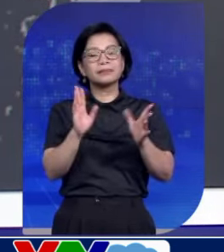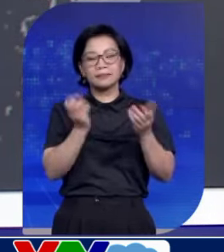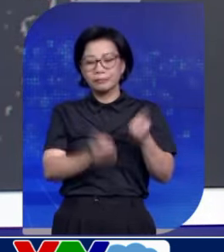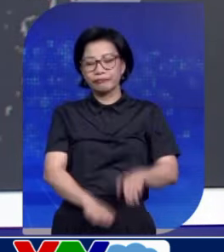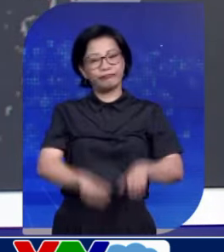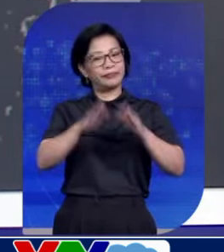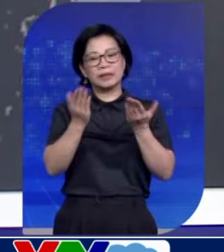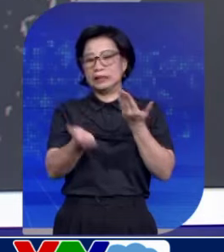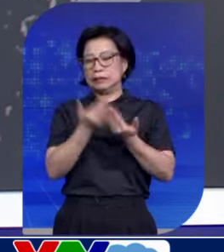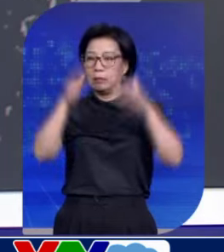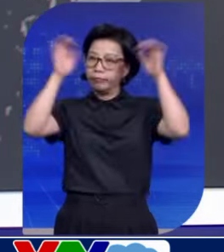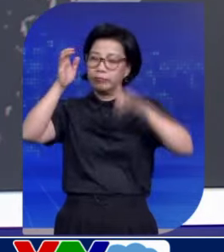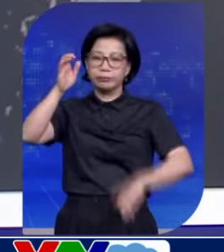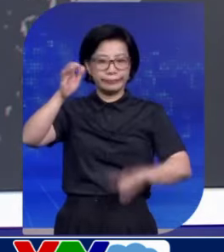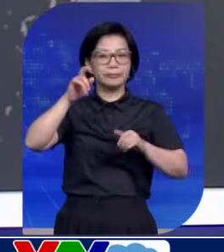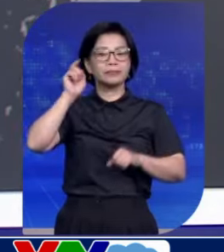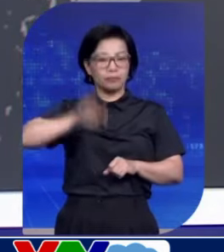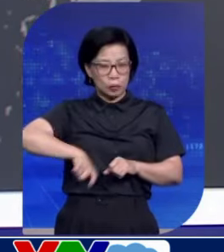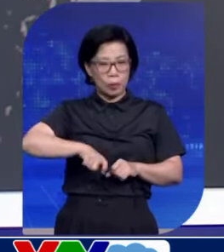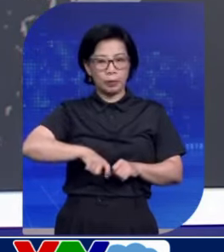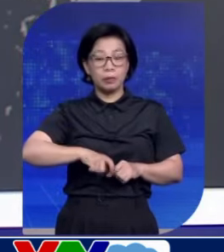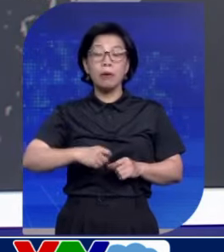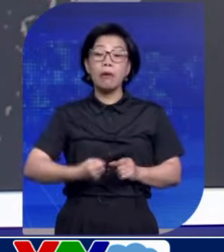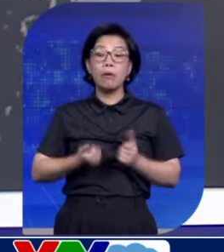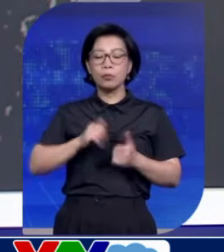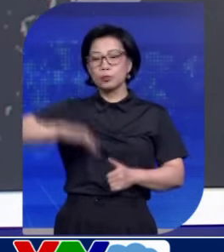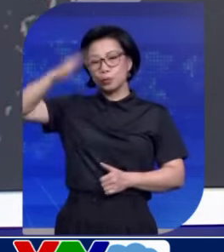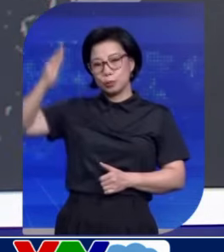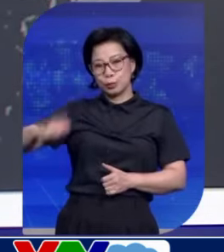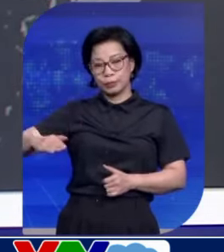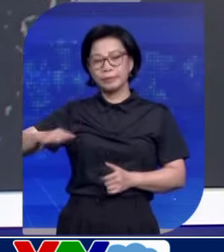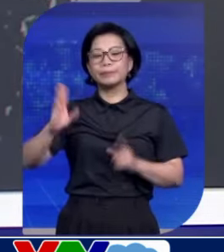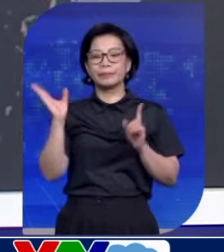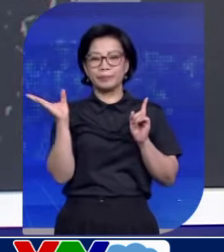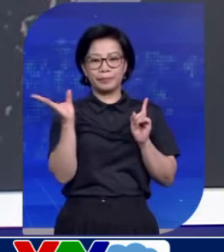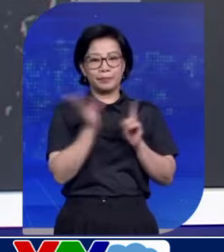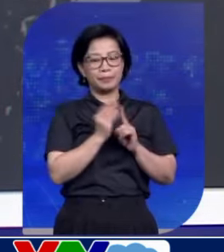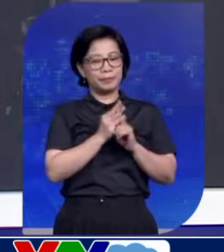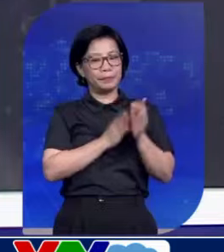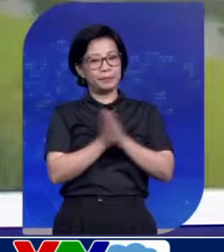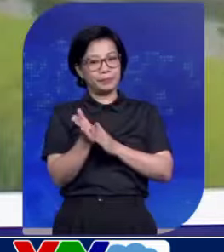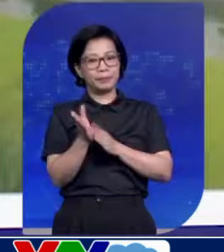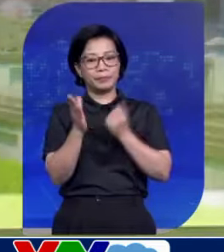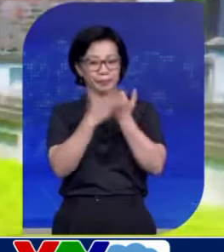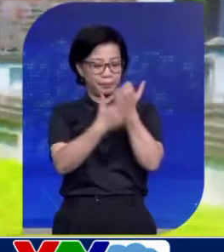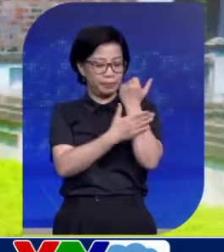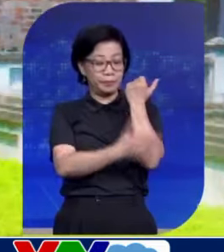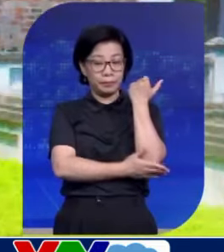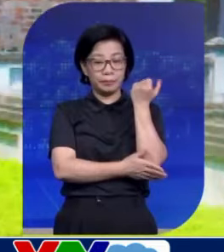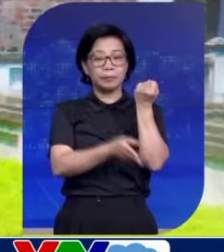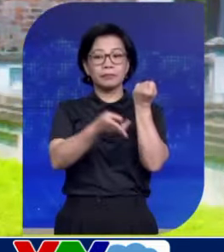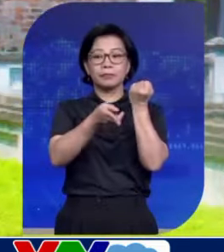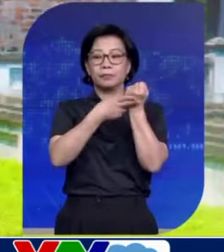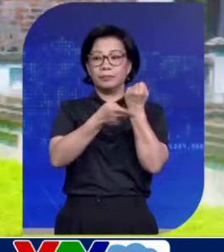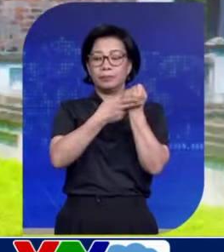úng cục bộ và sạt lở đất ở khu vực vùng núi. Còn tiếp theo sẽ là phần dự báo thời tiết cho một số thành phố trong 2 ngày tới. Thủ đô Hà Nội có mưa